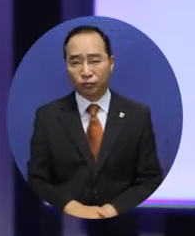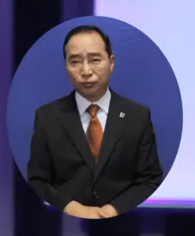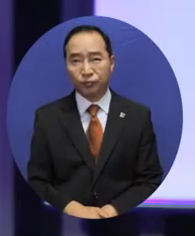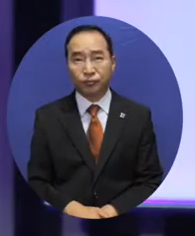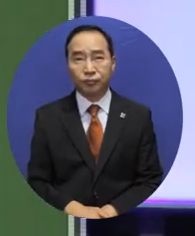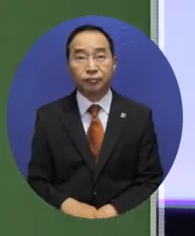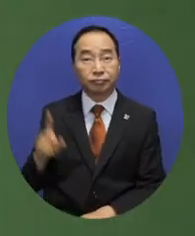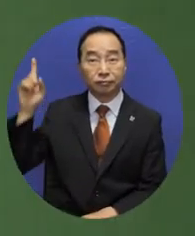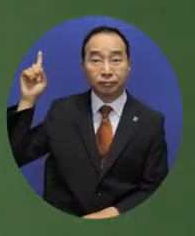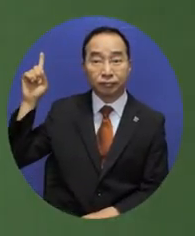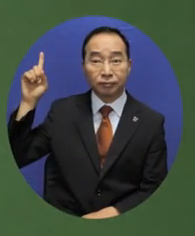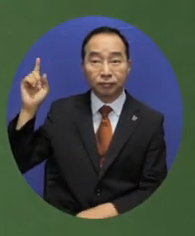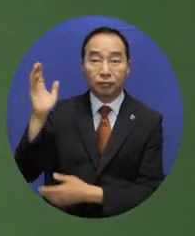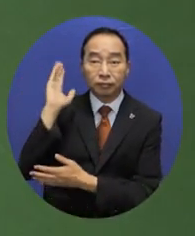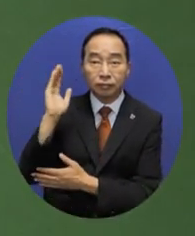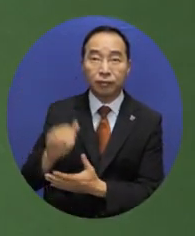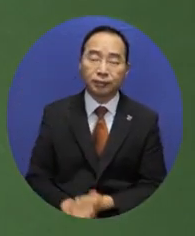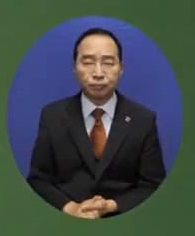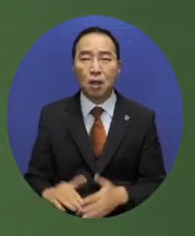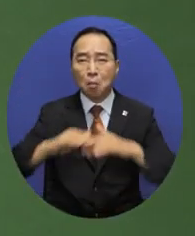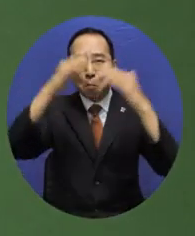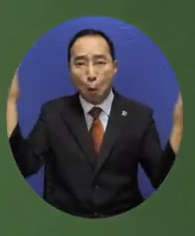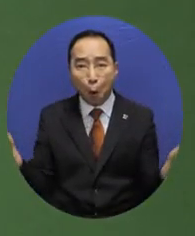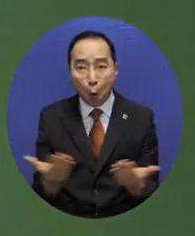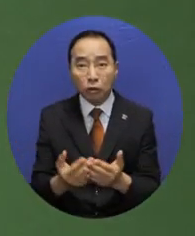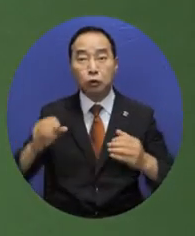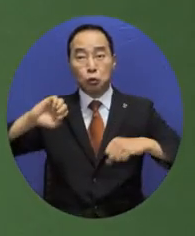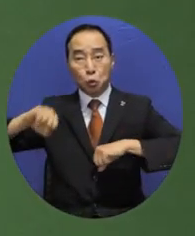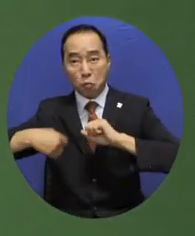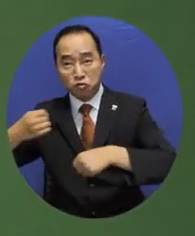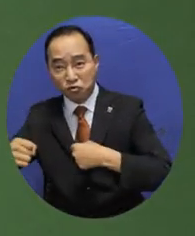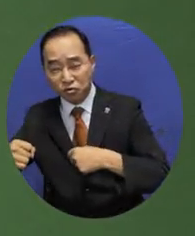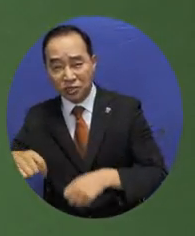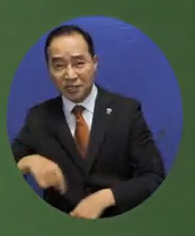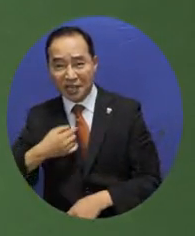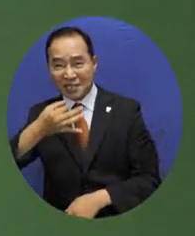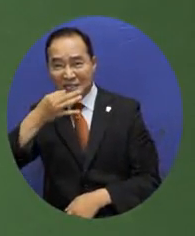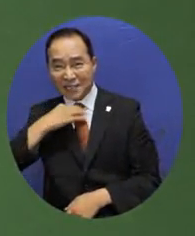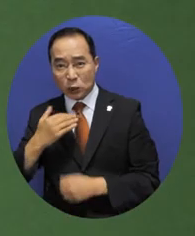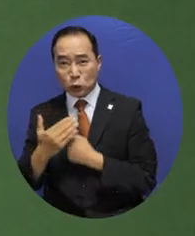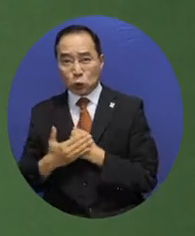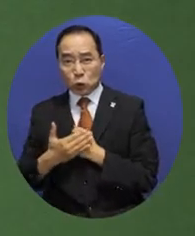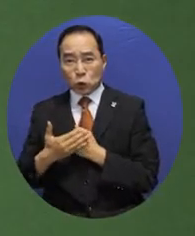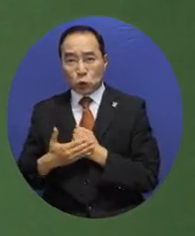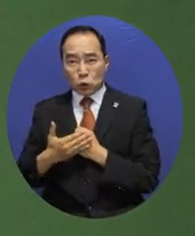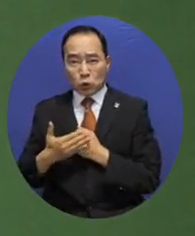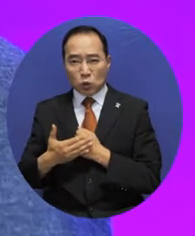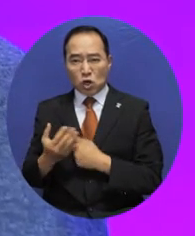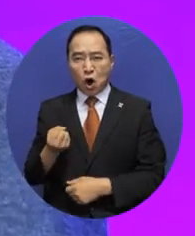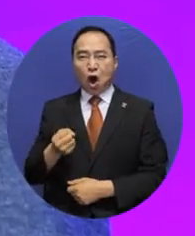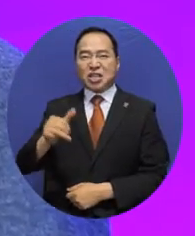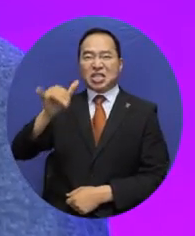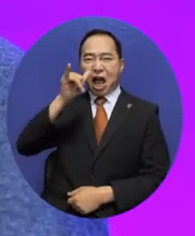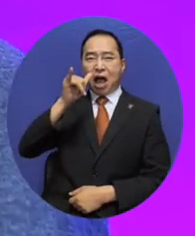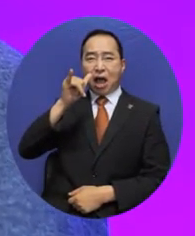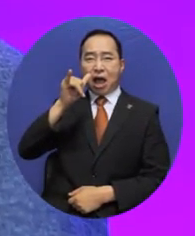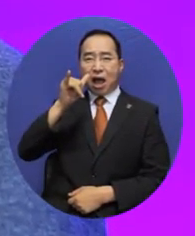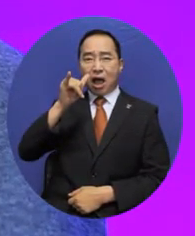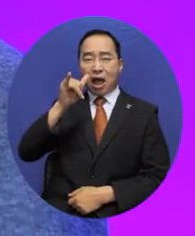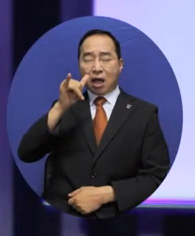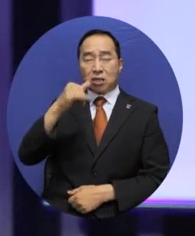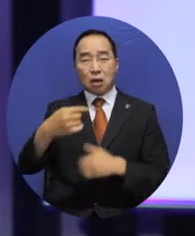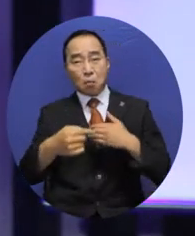주장했습니다. 모든 동물은 이기적 유전자를 가진 생존기계에 불과하다. 그것이 원숭이의